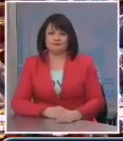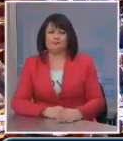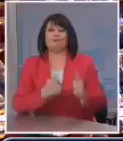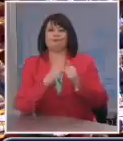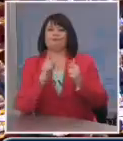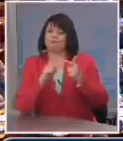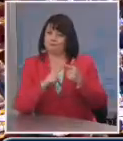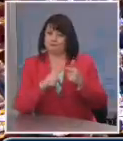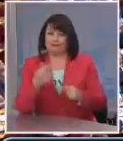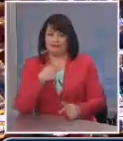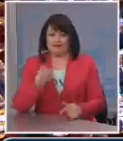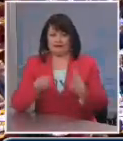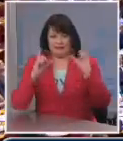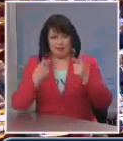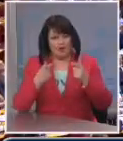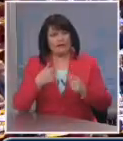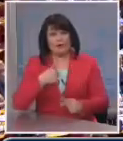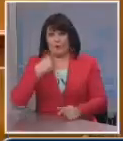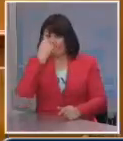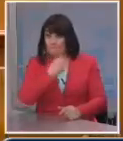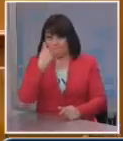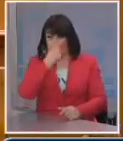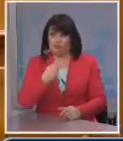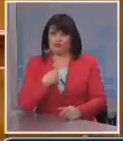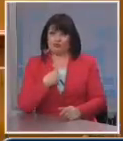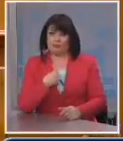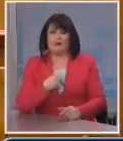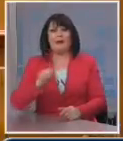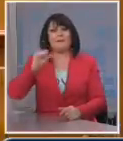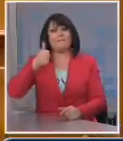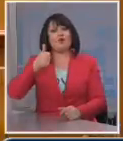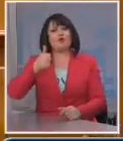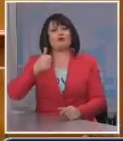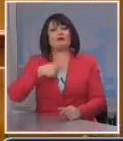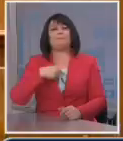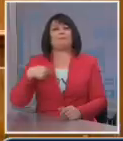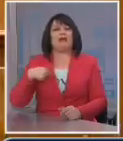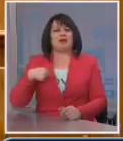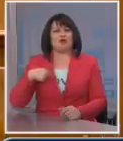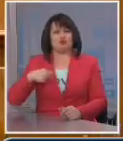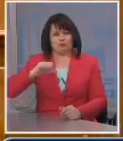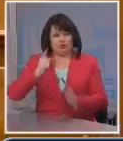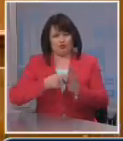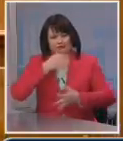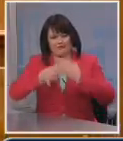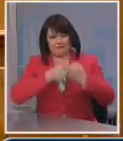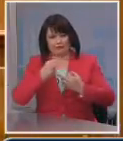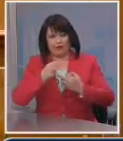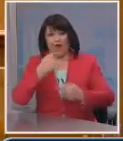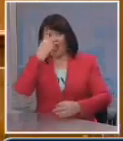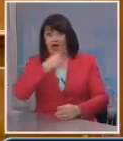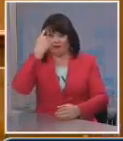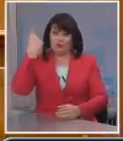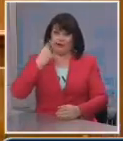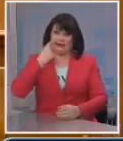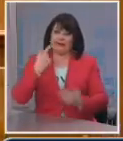Δεύτερον, εμείς και εγώ προσωπικά, στην πρώτη μου ομιλία ως αρχηγός της αξιωματικής αντιπολίτευσης, έκανα την δικιά μας